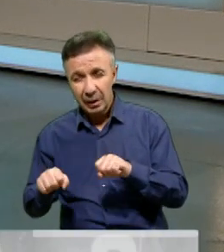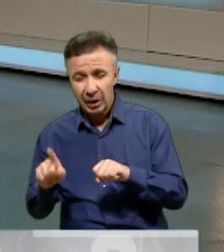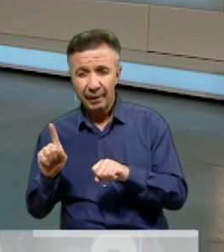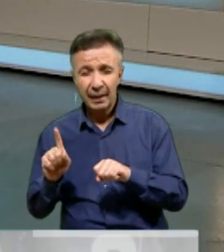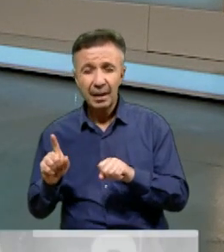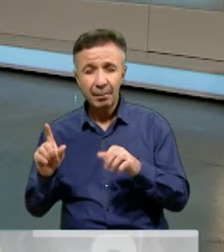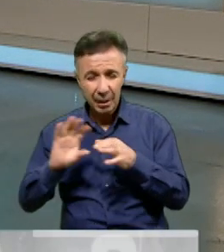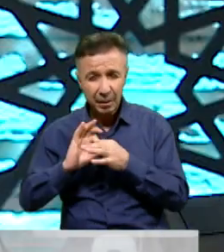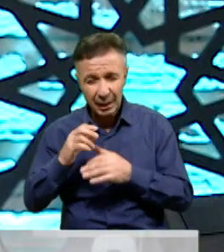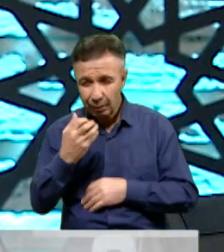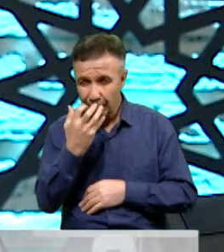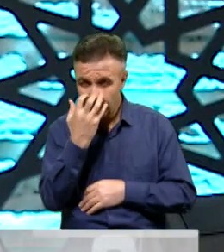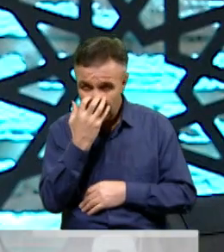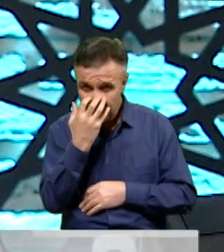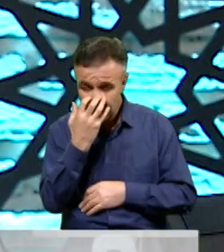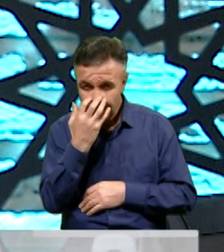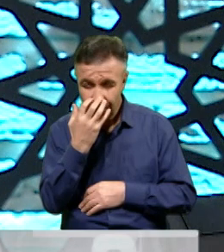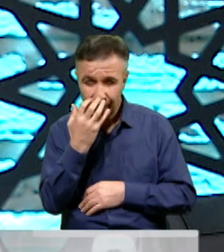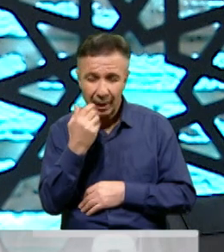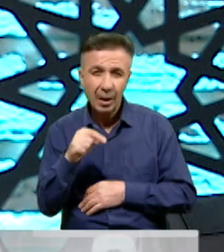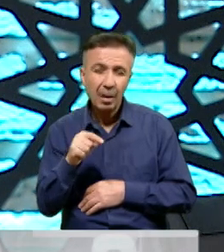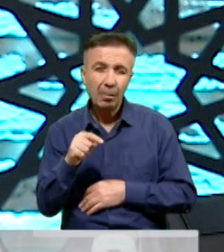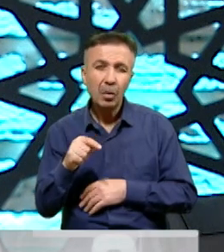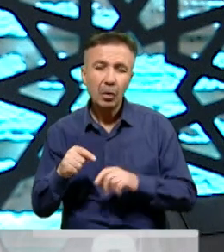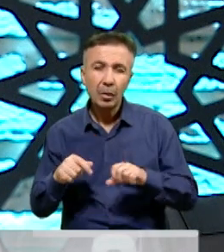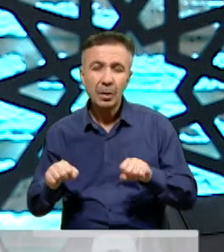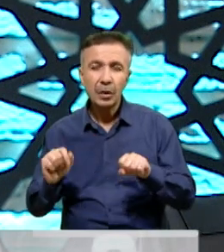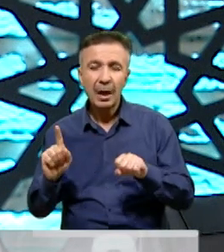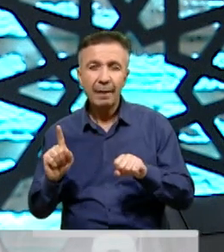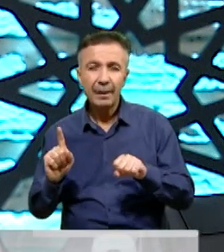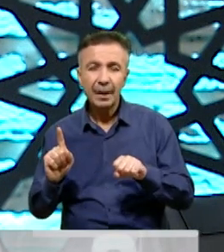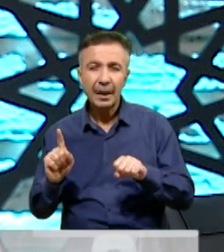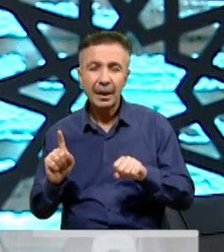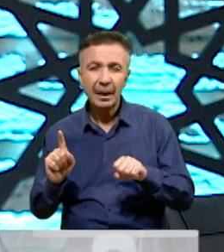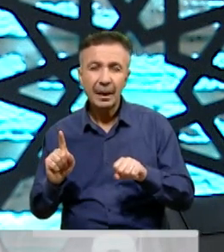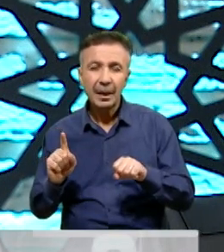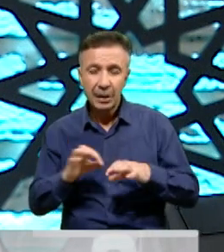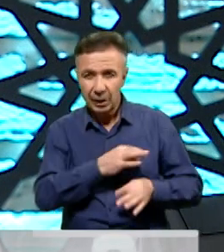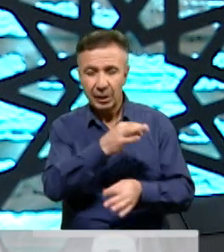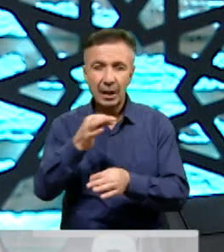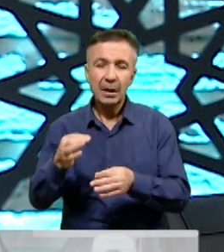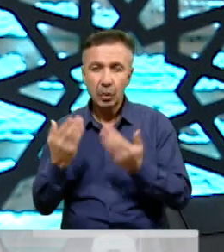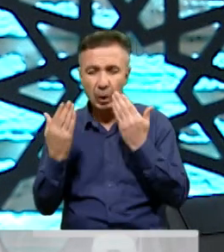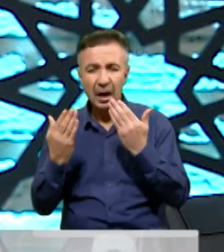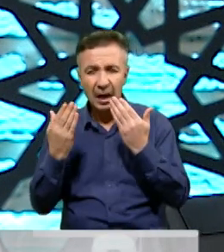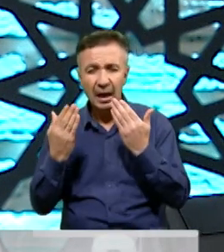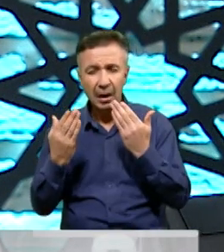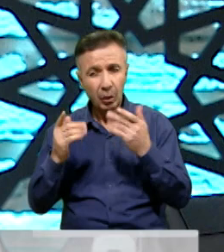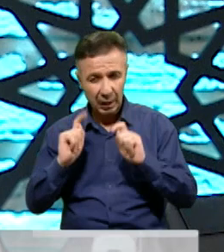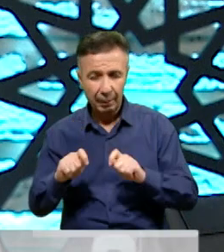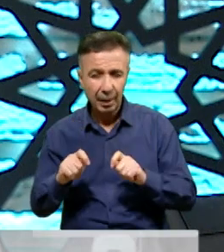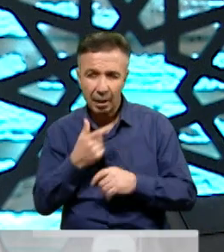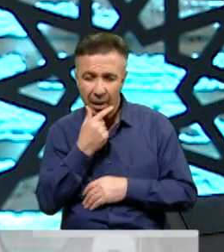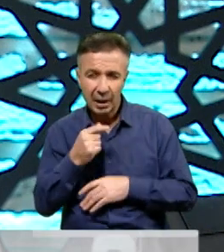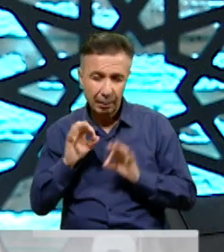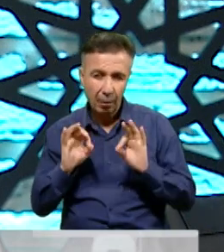bir süre içerisinde biz bu Şafilerin dua etmesi mümkün. Acaba bu